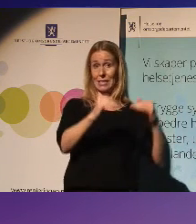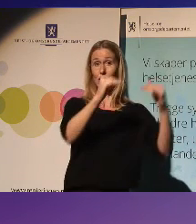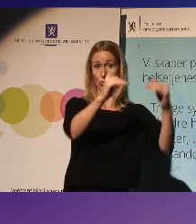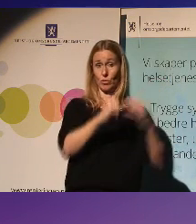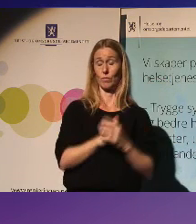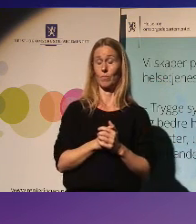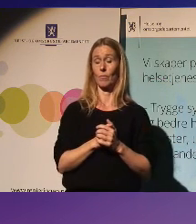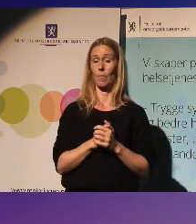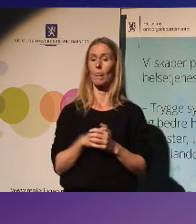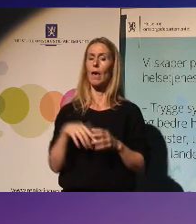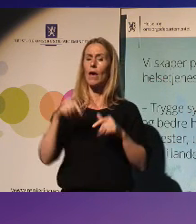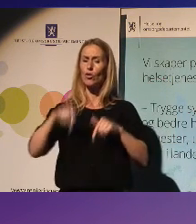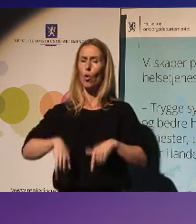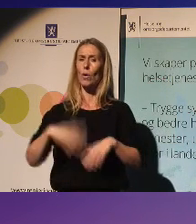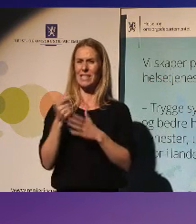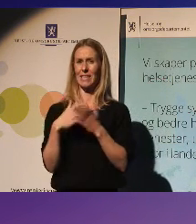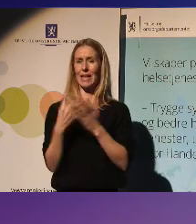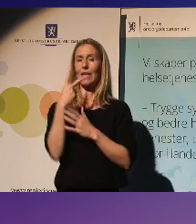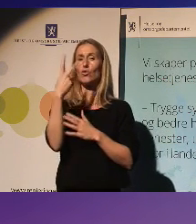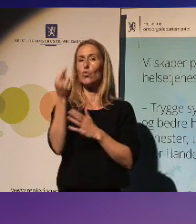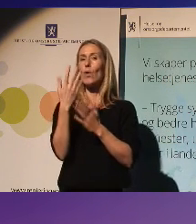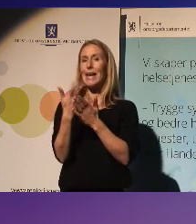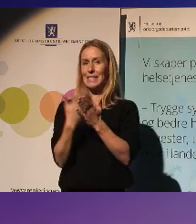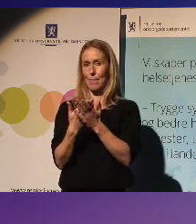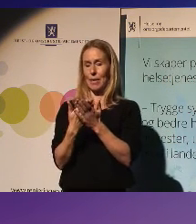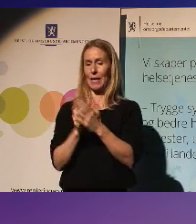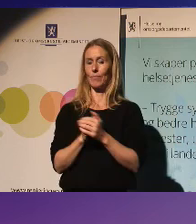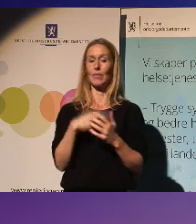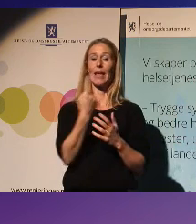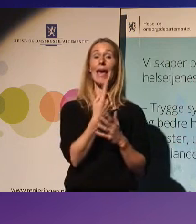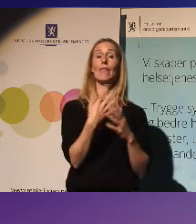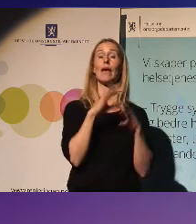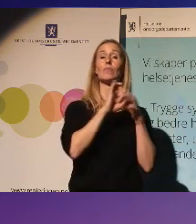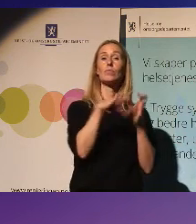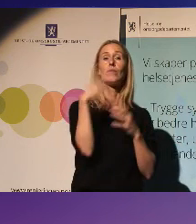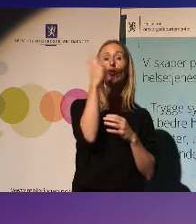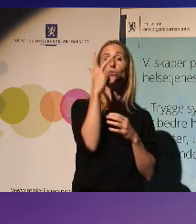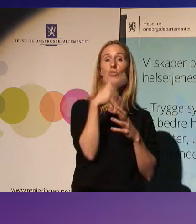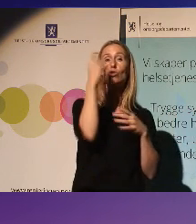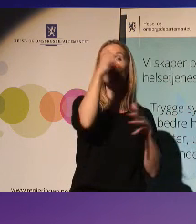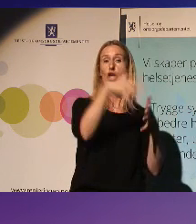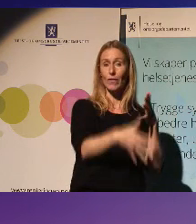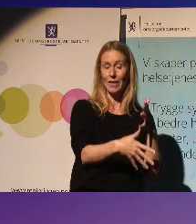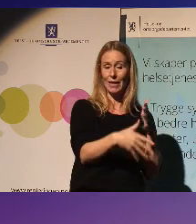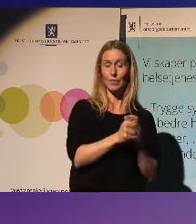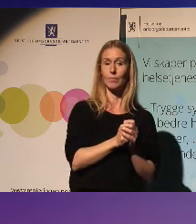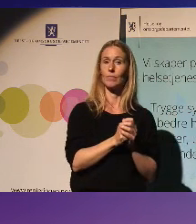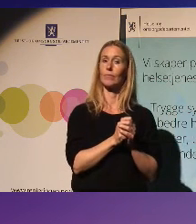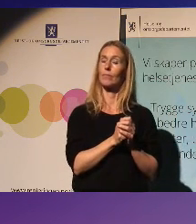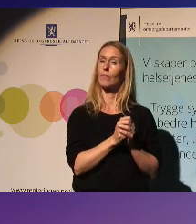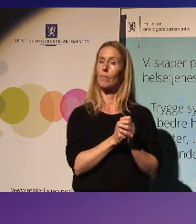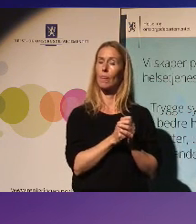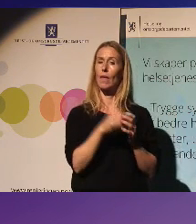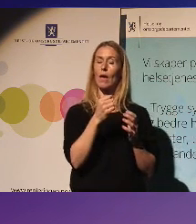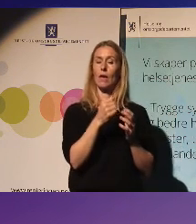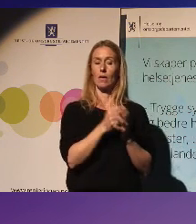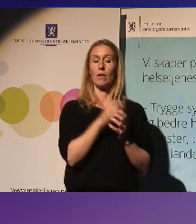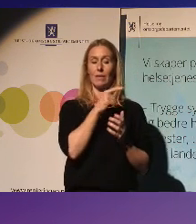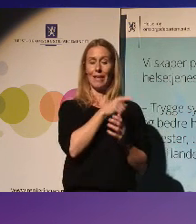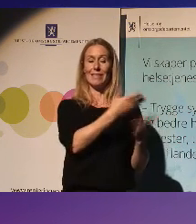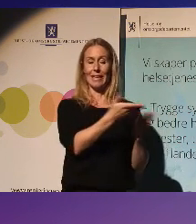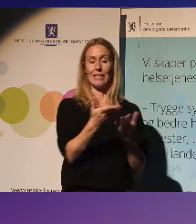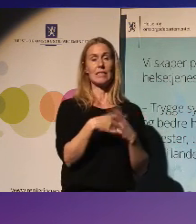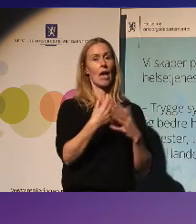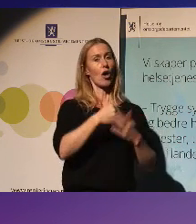Jeg skal dele 2 eksempler til med dere. Det ene innenfor rus og psykiatri. Tjenester innenfor rus og psykiatri de har økt